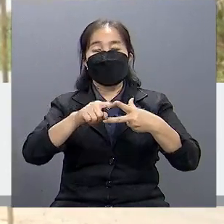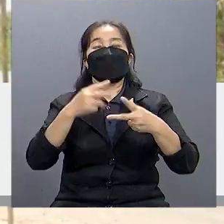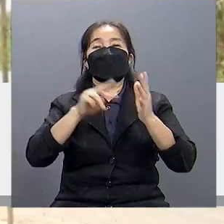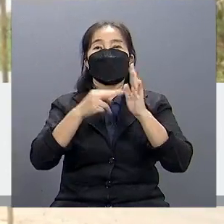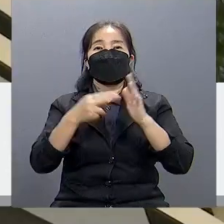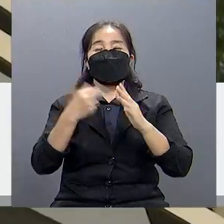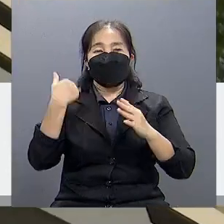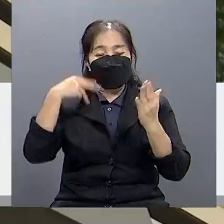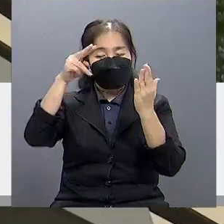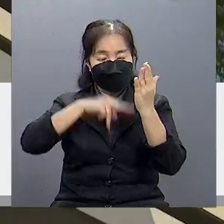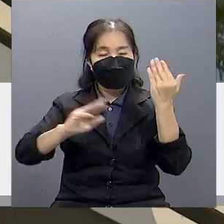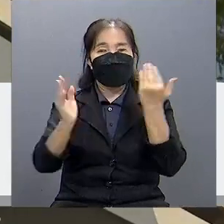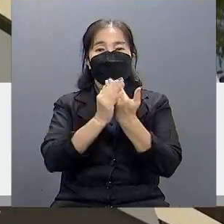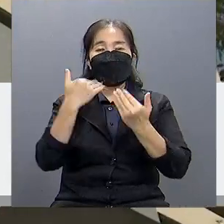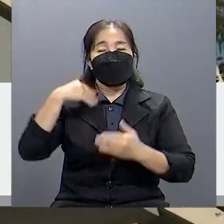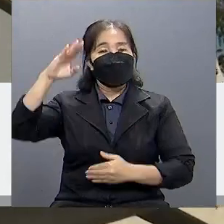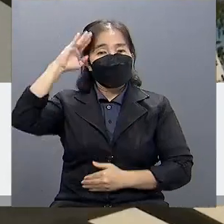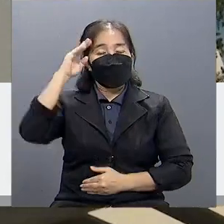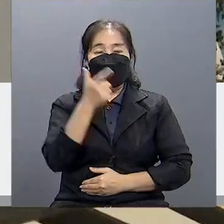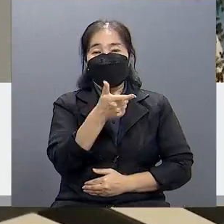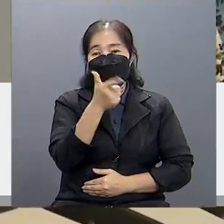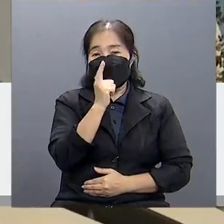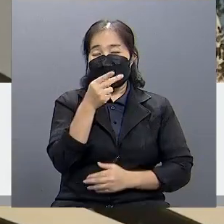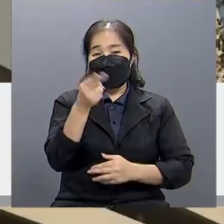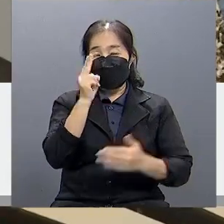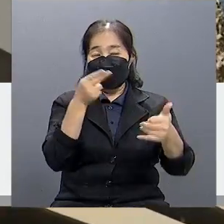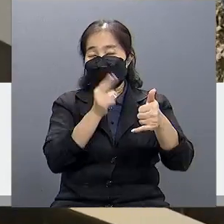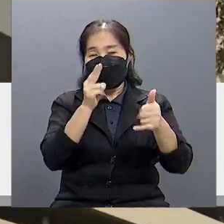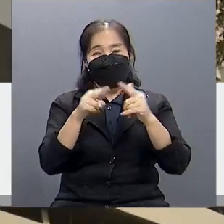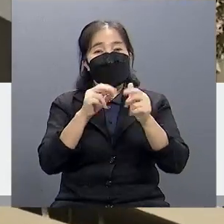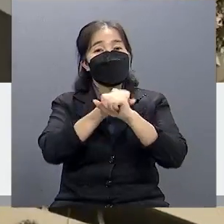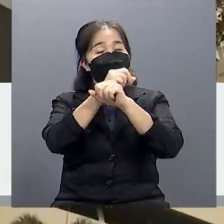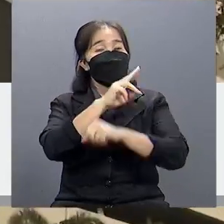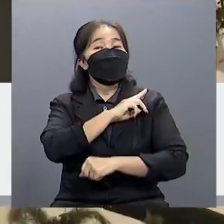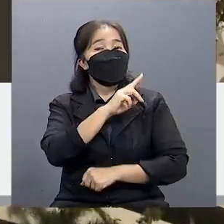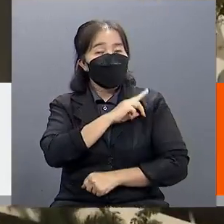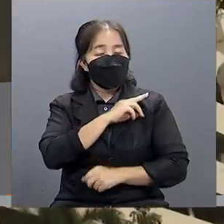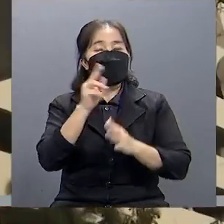ทหารใช้ปืนยิงนายชัยภูมิเป็นการทำเพื่อป้องกันตัวโดยชอบด้วยกฎหมายแล้วค่ะ